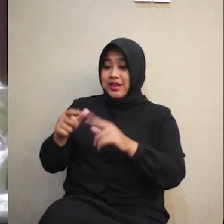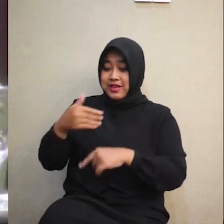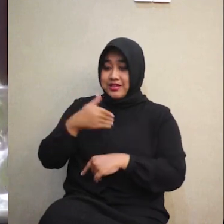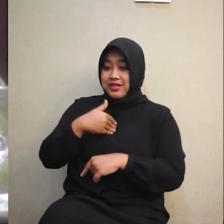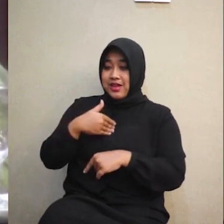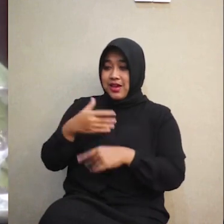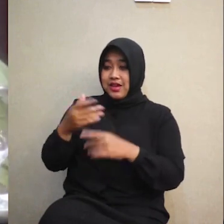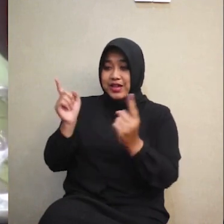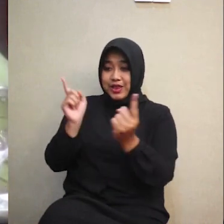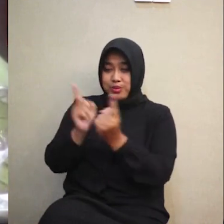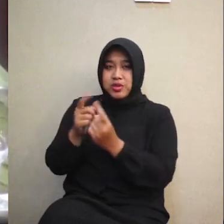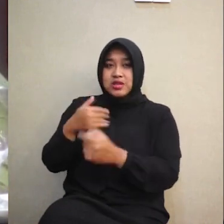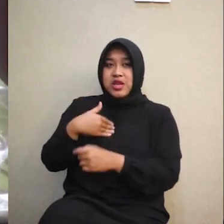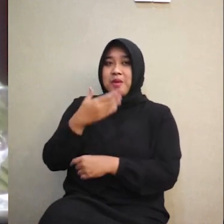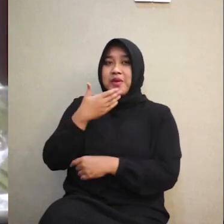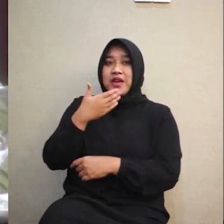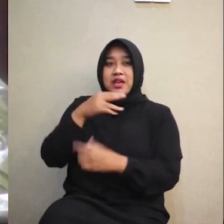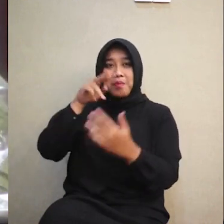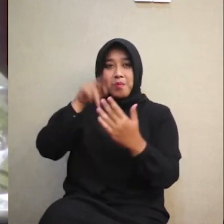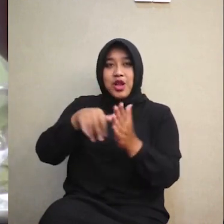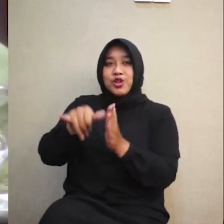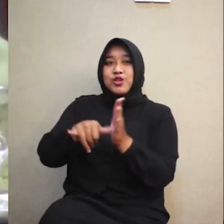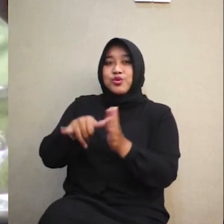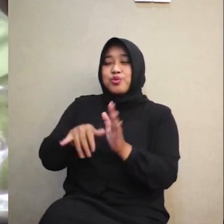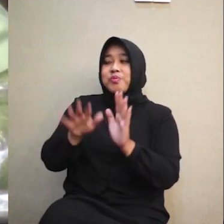biasanya saya lihat di YouTubenya aja